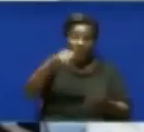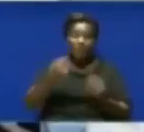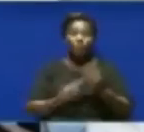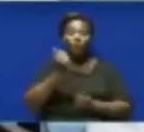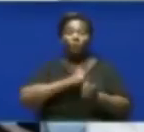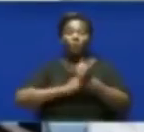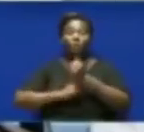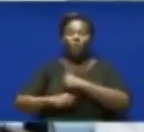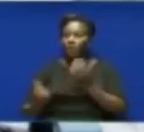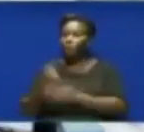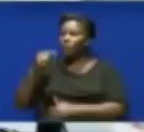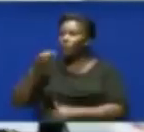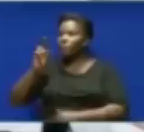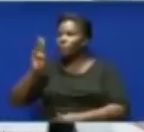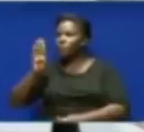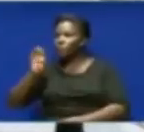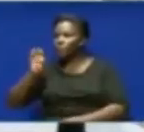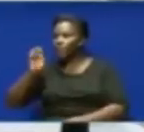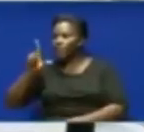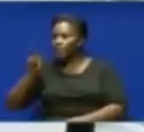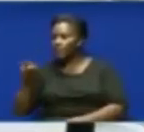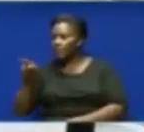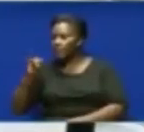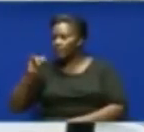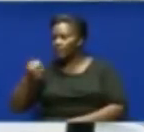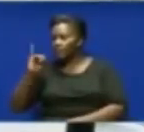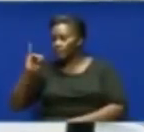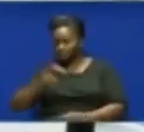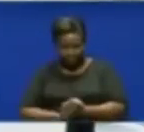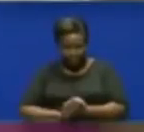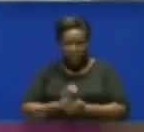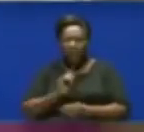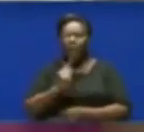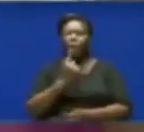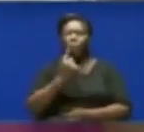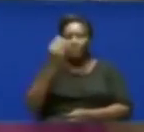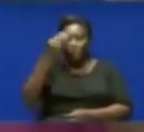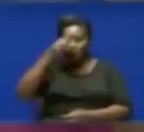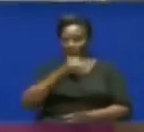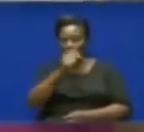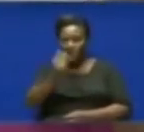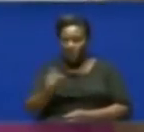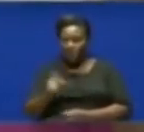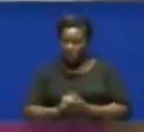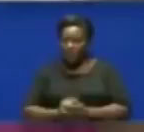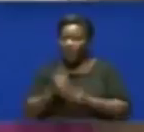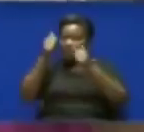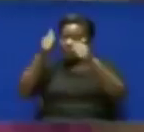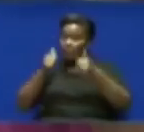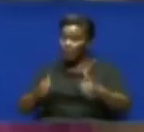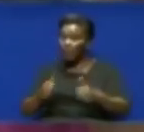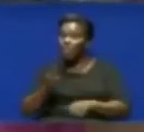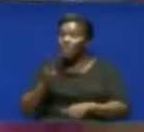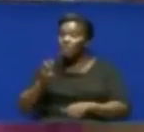Ubelgiji. Kauli ya kwanza ya serikali ya Tanzania kuhusu uwepo wa kirusi cha corona nchini.